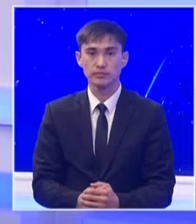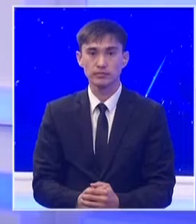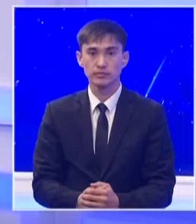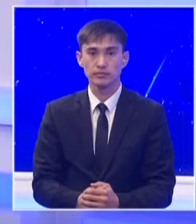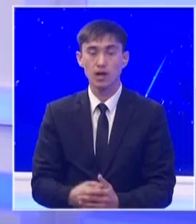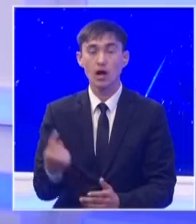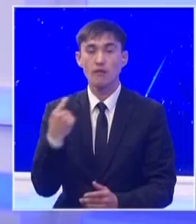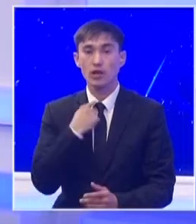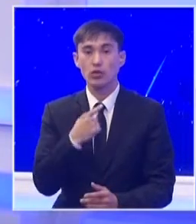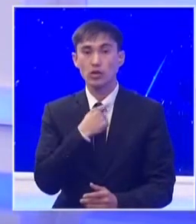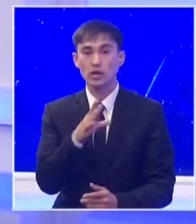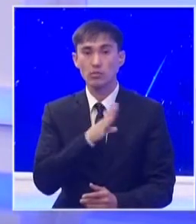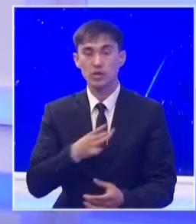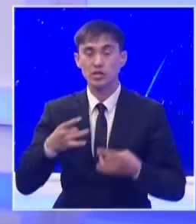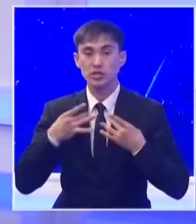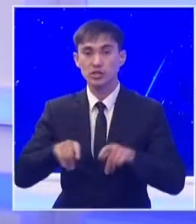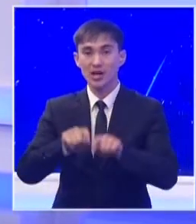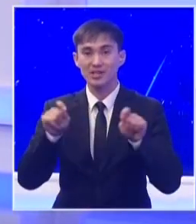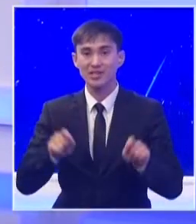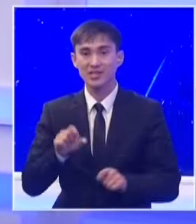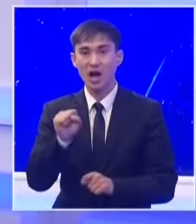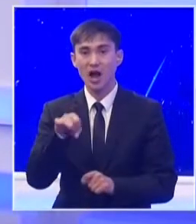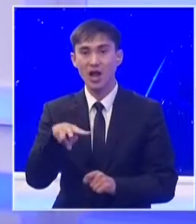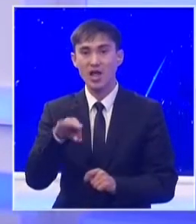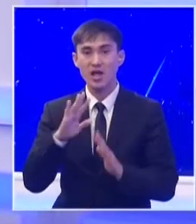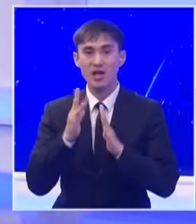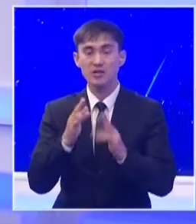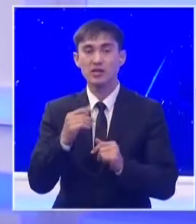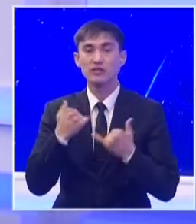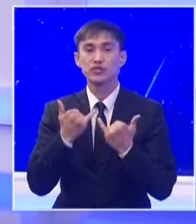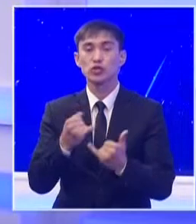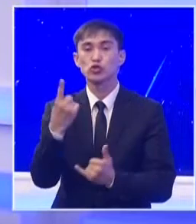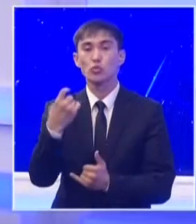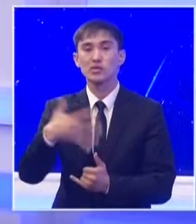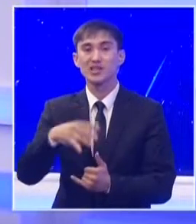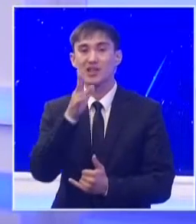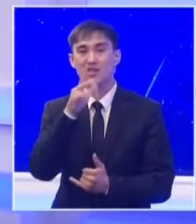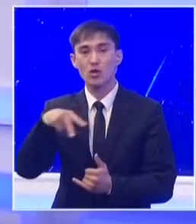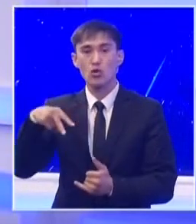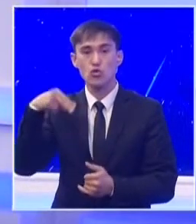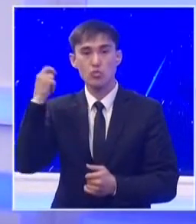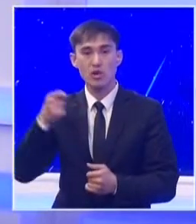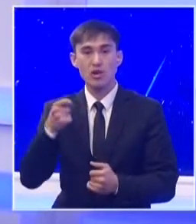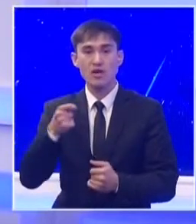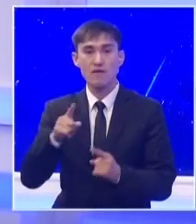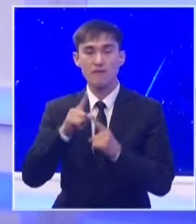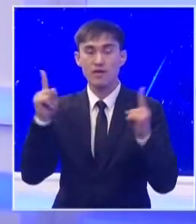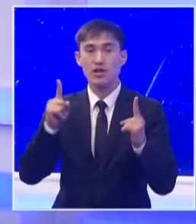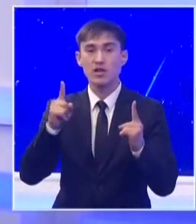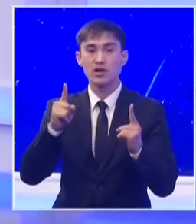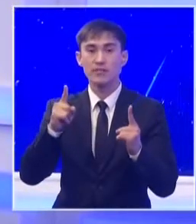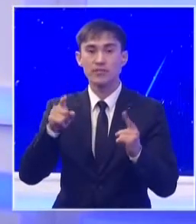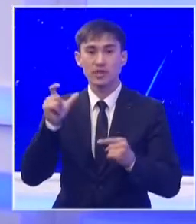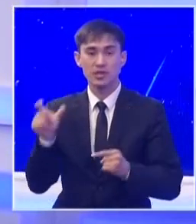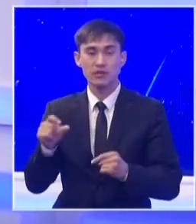в талдыкоргане состоялось торжественное открытие аллеи в честь топ 50-летнего юбилея великой исторической фигуры ахмета